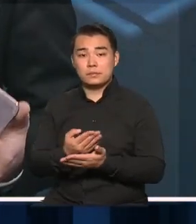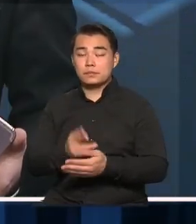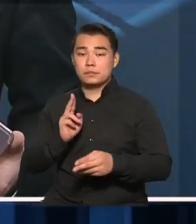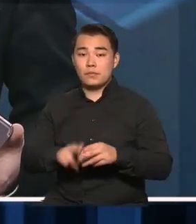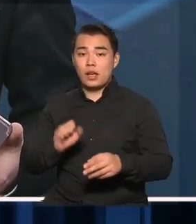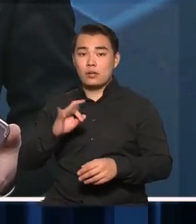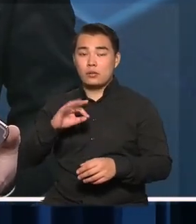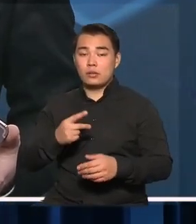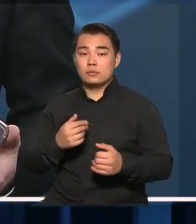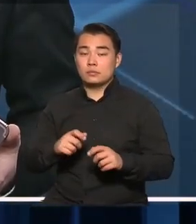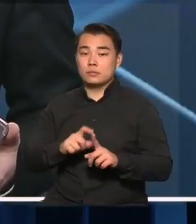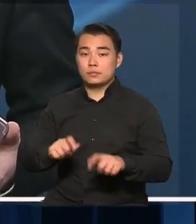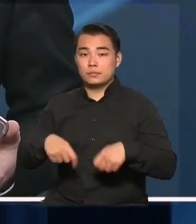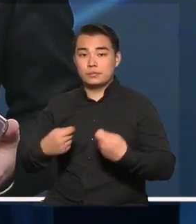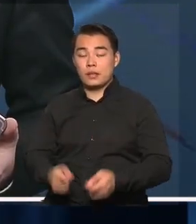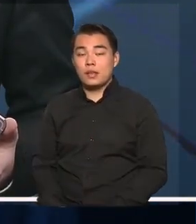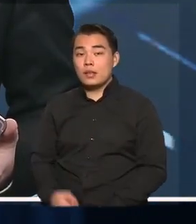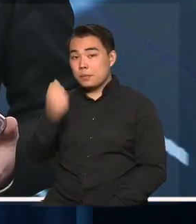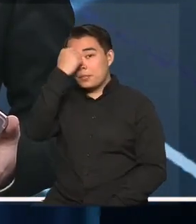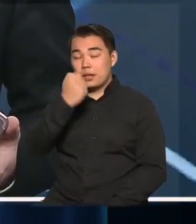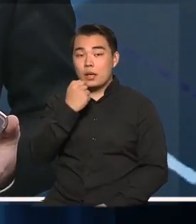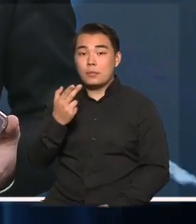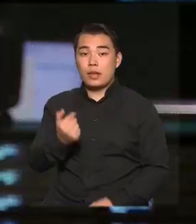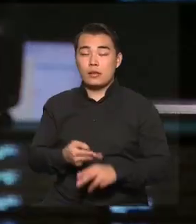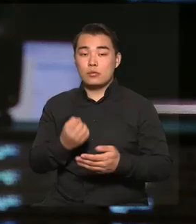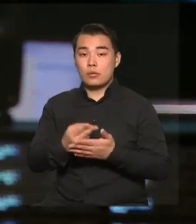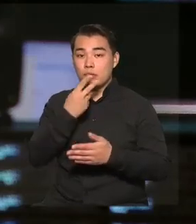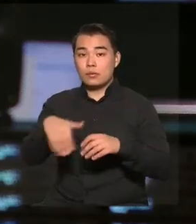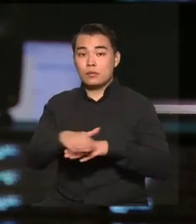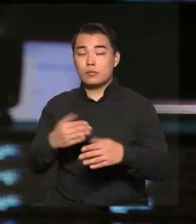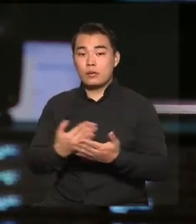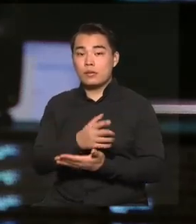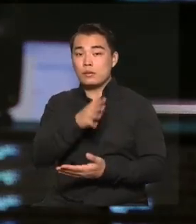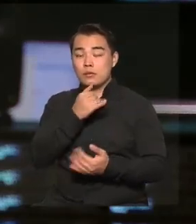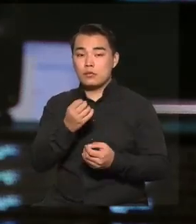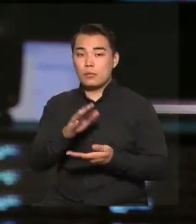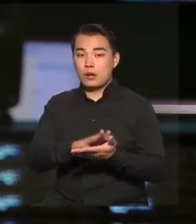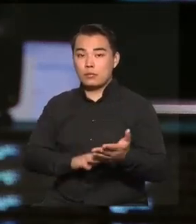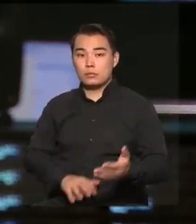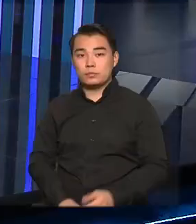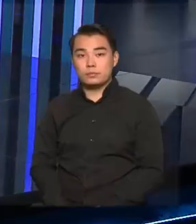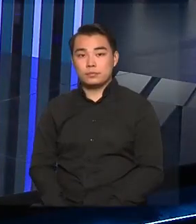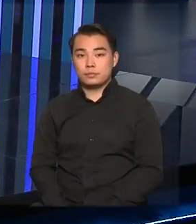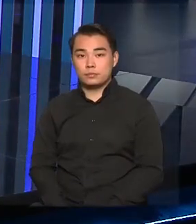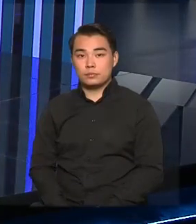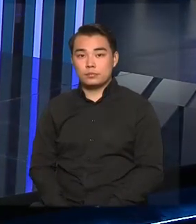Айгүл, тізгін өзіңде. Көп рахмет, Алтынбек. Қымбатты көрермен, жаңа уақытты әрі қарай жалғастырайық.